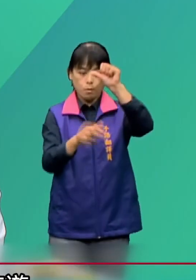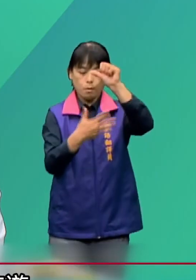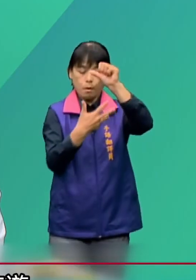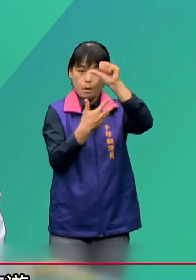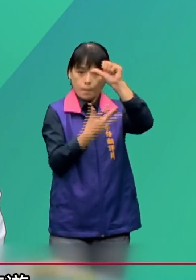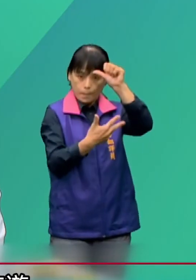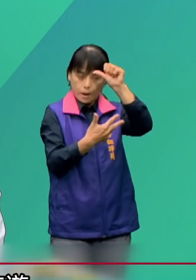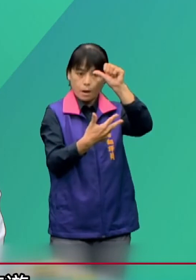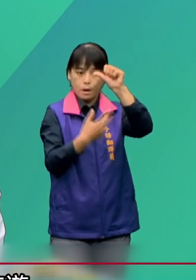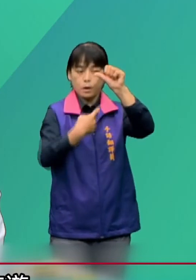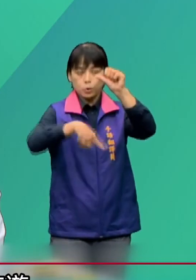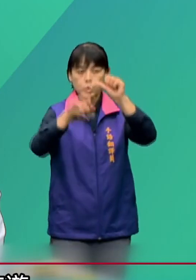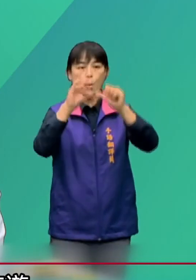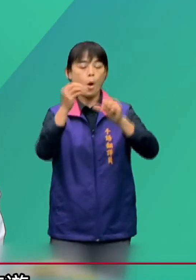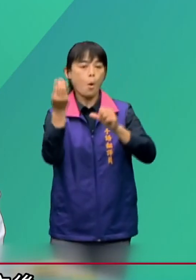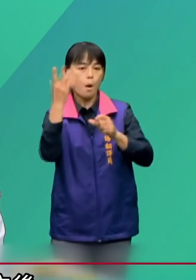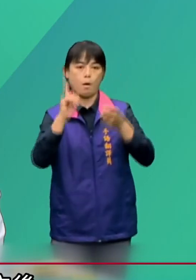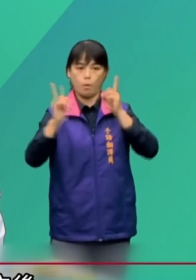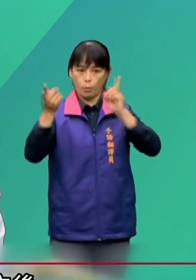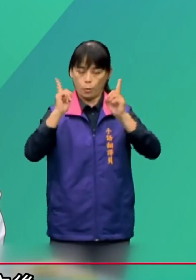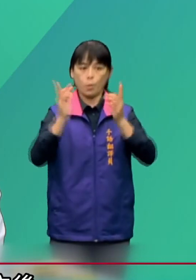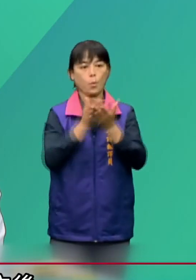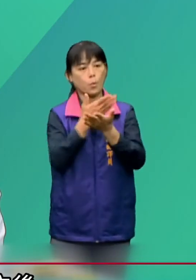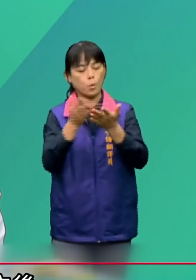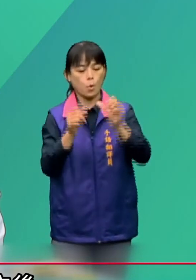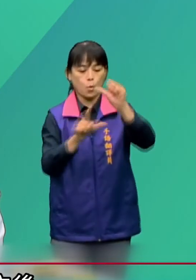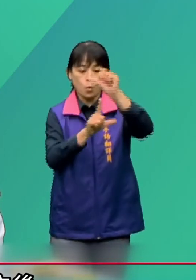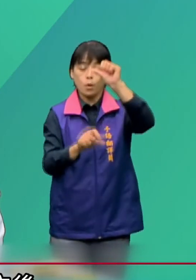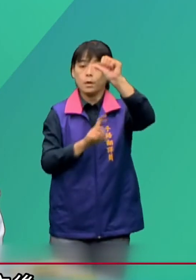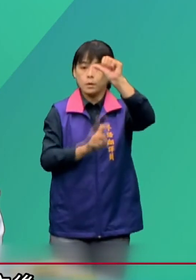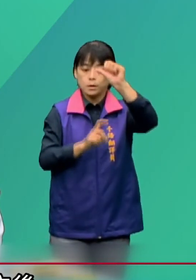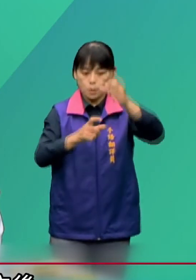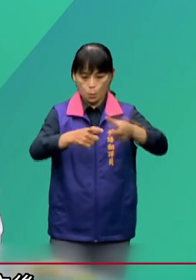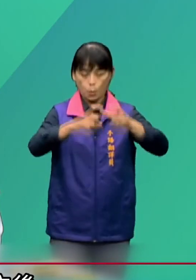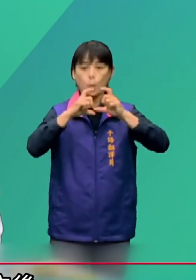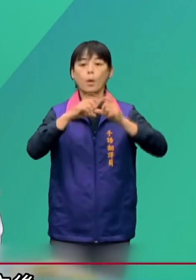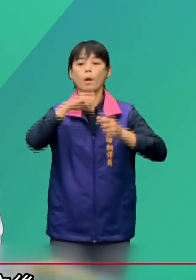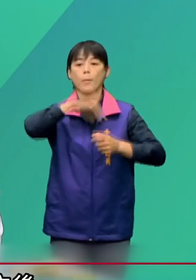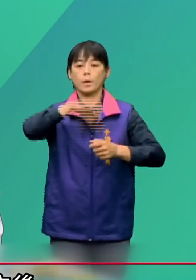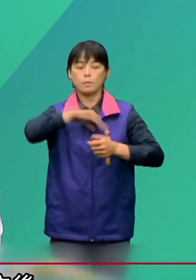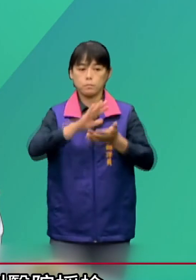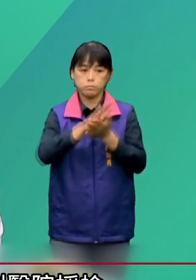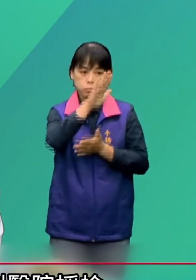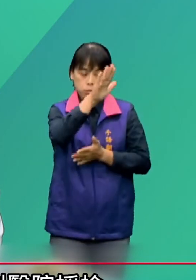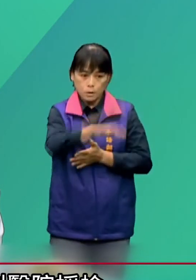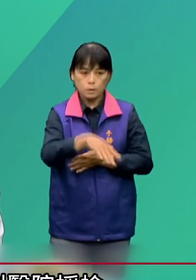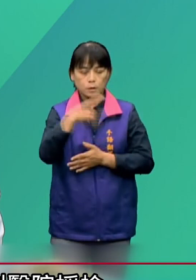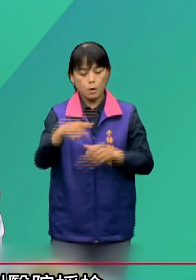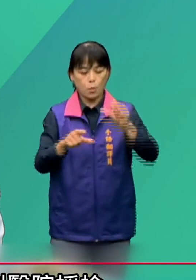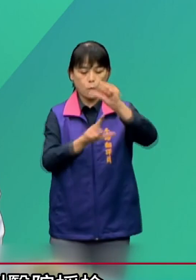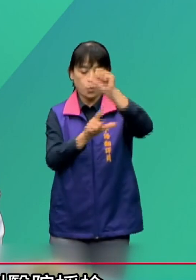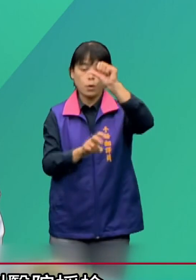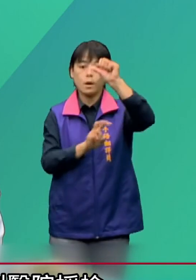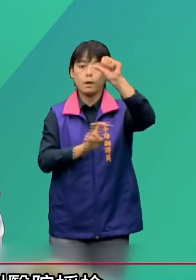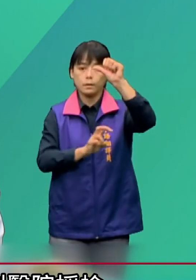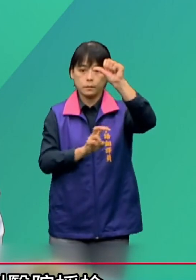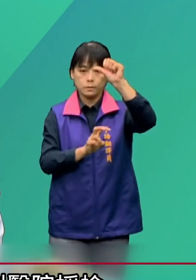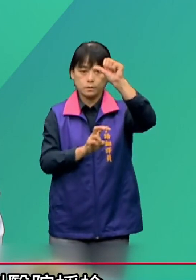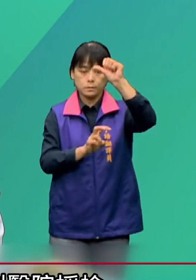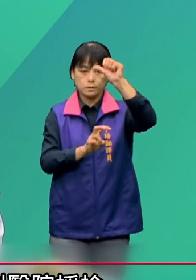5月8号到万华旅游，5月10号回到屏东之后，一直到